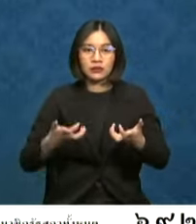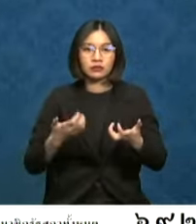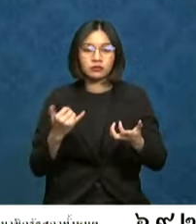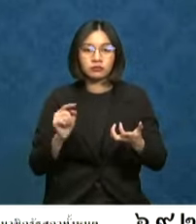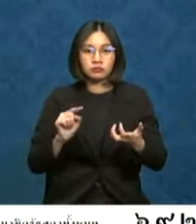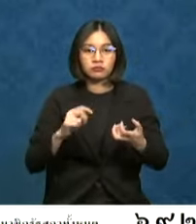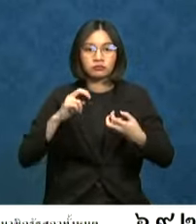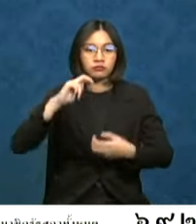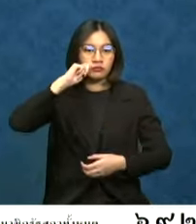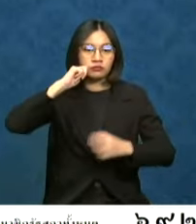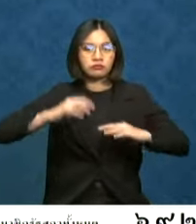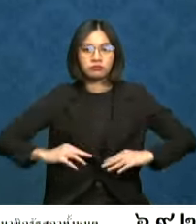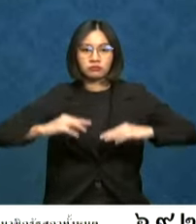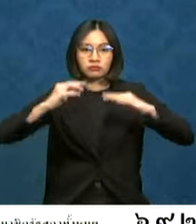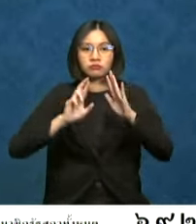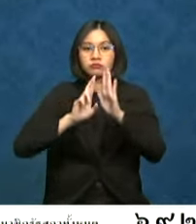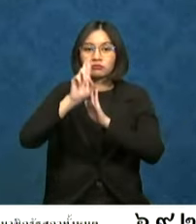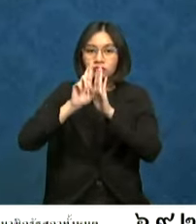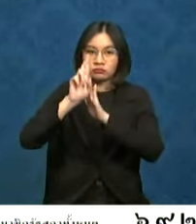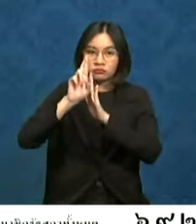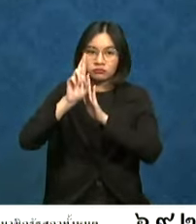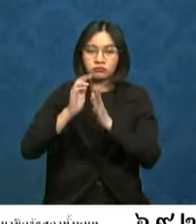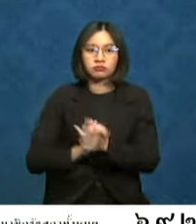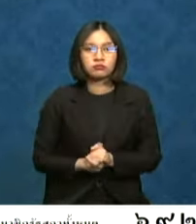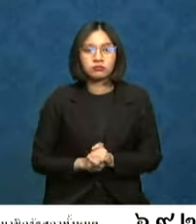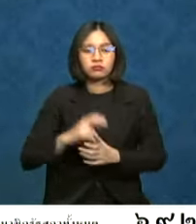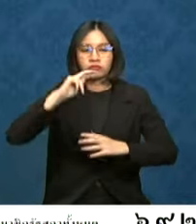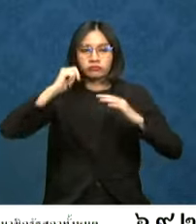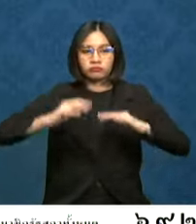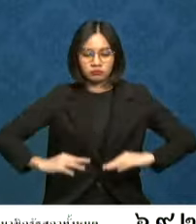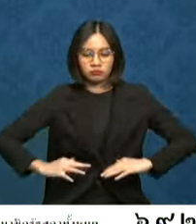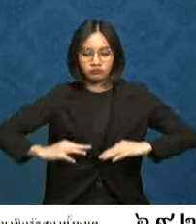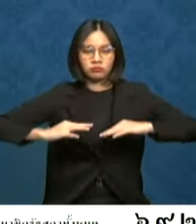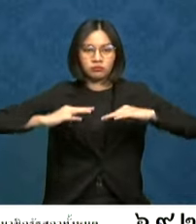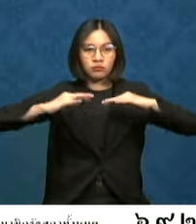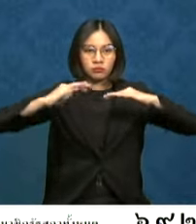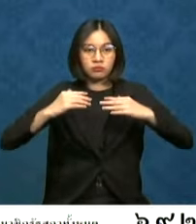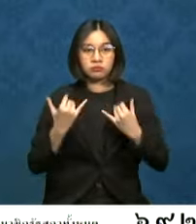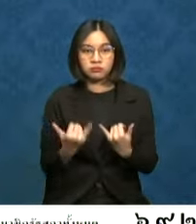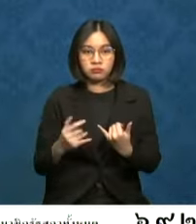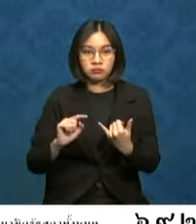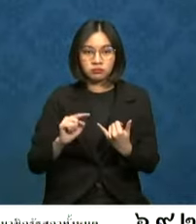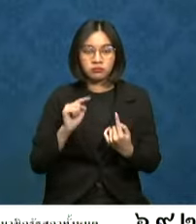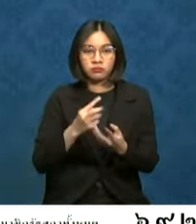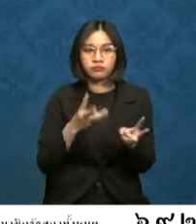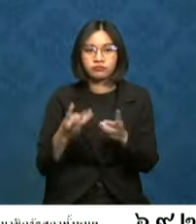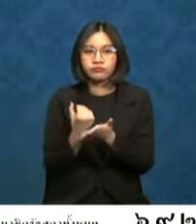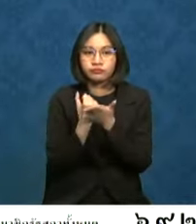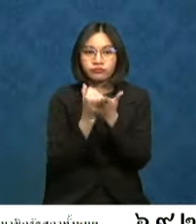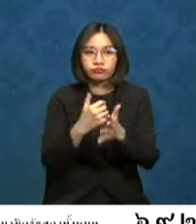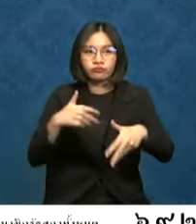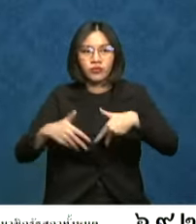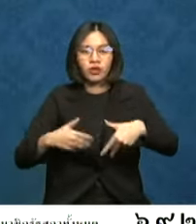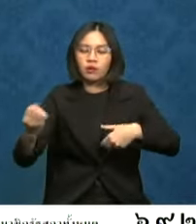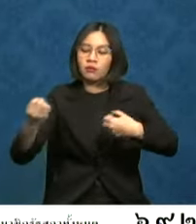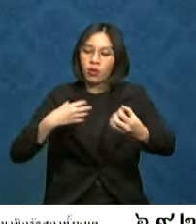คืปัญหาน้ำท่วมที่จัหดเชียงรายมหารศกาพยทยังเกิดขึ้นการช่วยเหือใชาวบานเคากบ